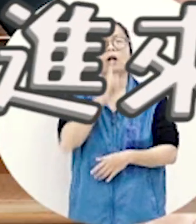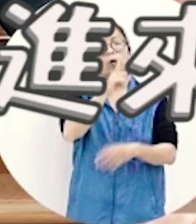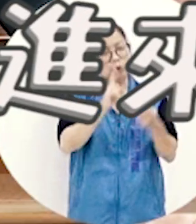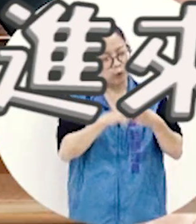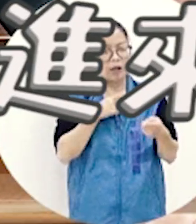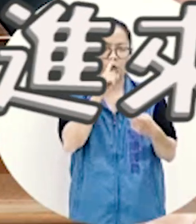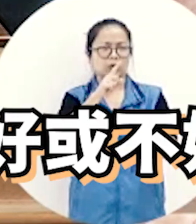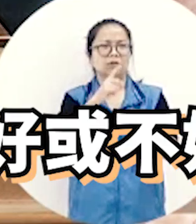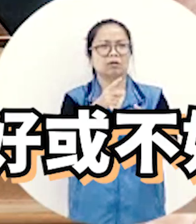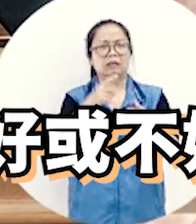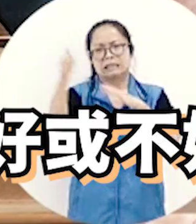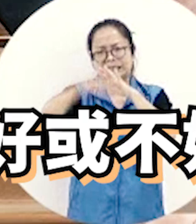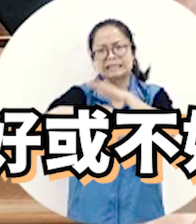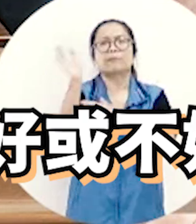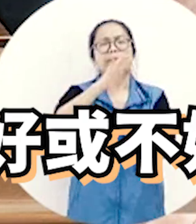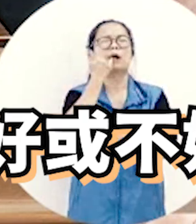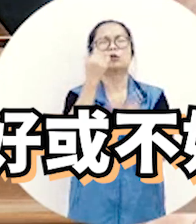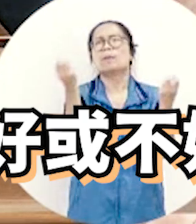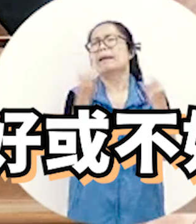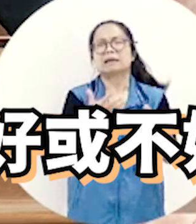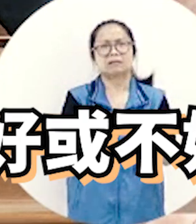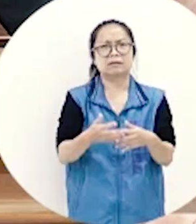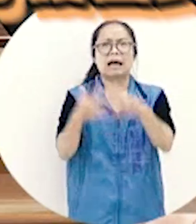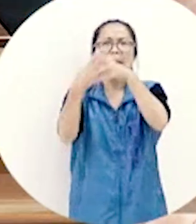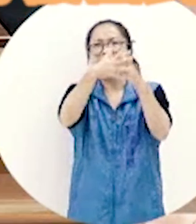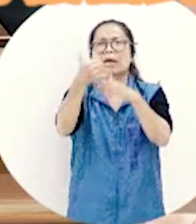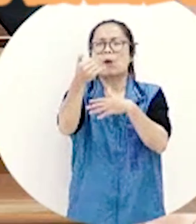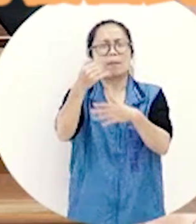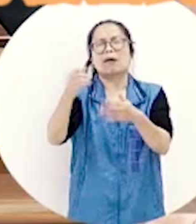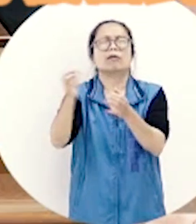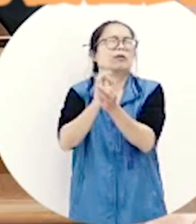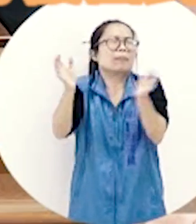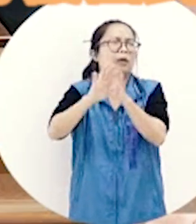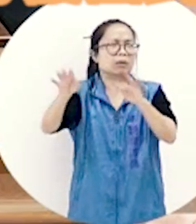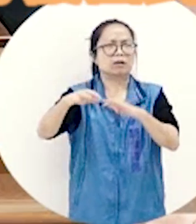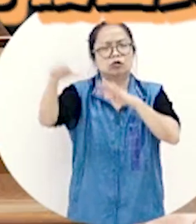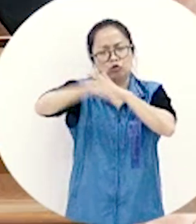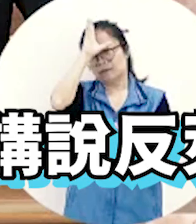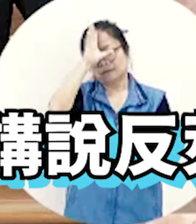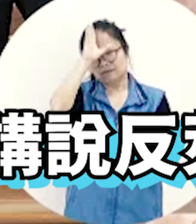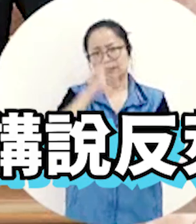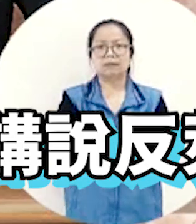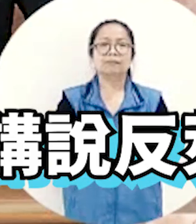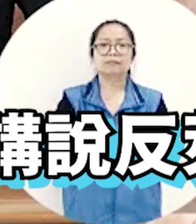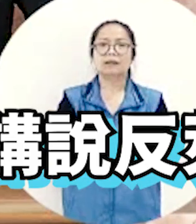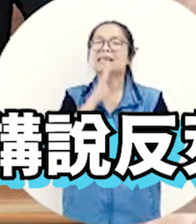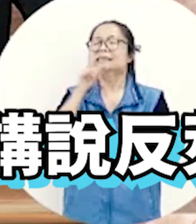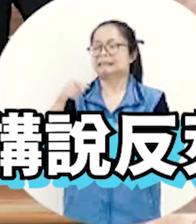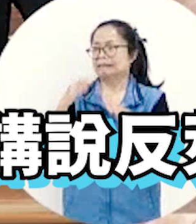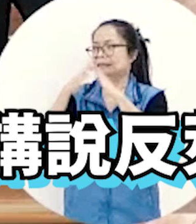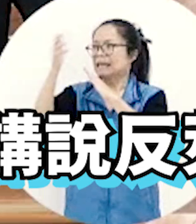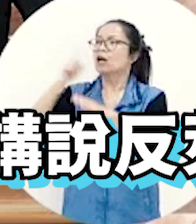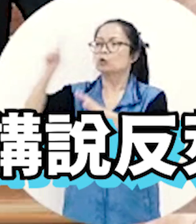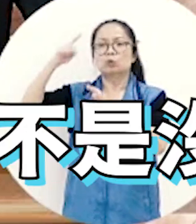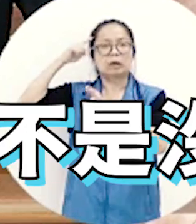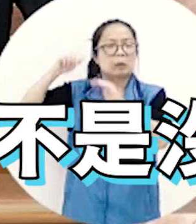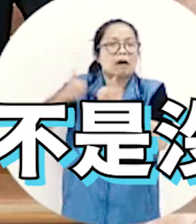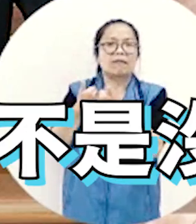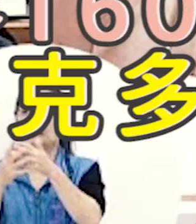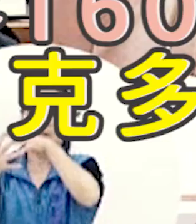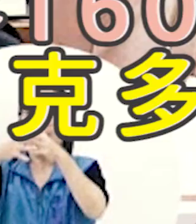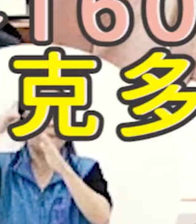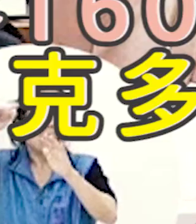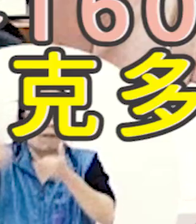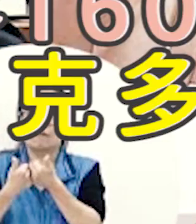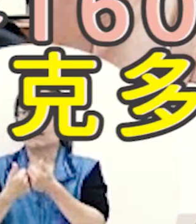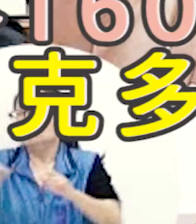百就好。 对啊， 那跟美国好跟不好没关系 啦， 那是守护国民的健康嘛。 他现在一直讲说反来租就是反美，其实没